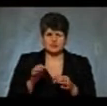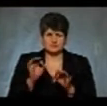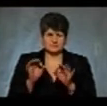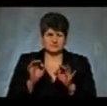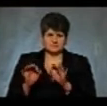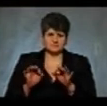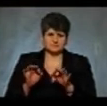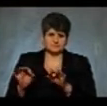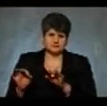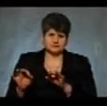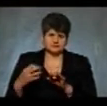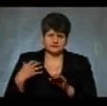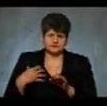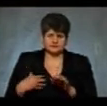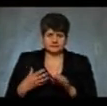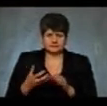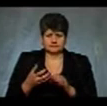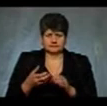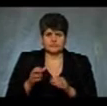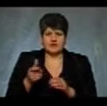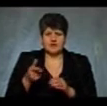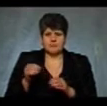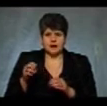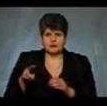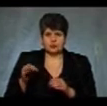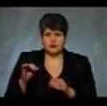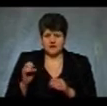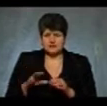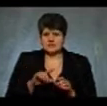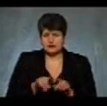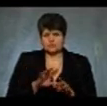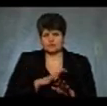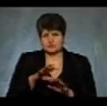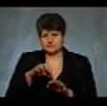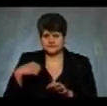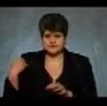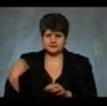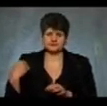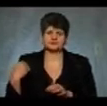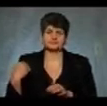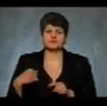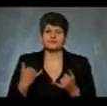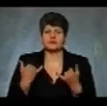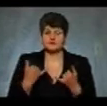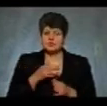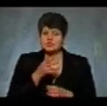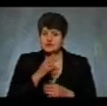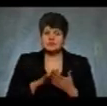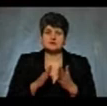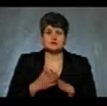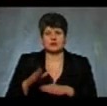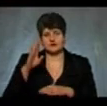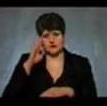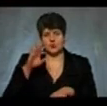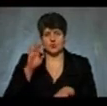було пневмоторакс, гематоракс, вони також були ліквідовані. На даний час стан